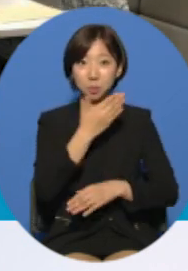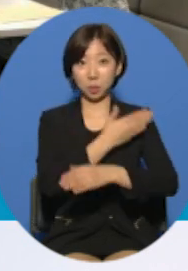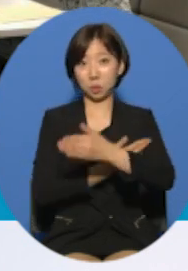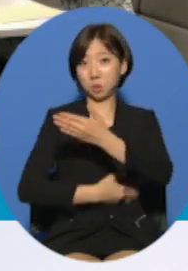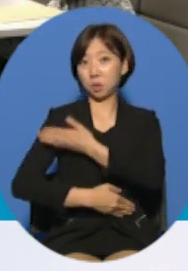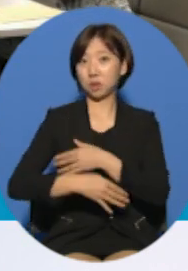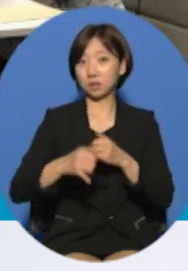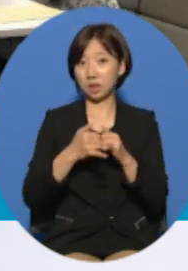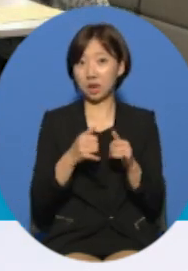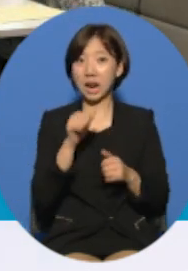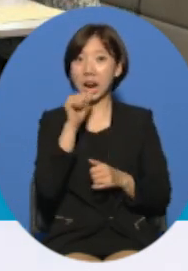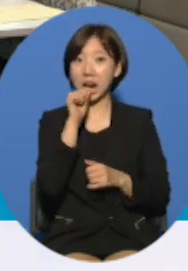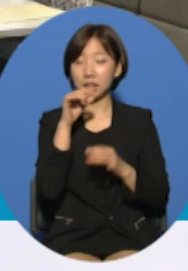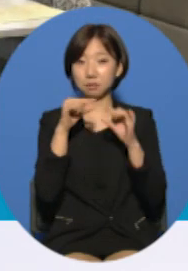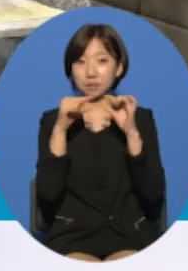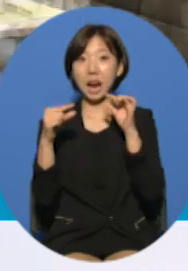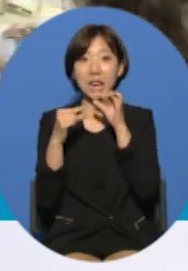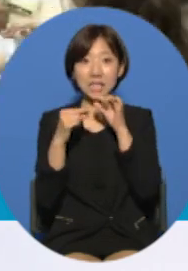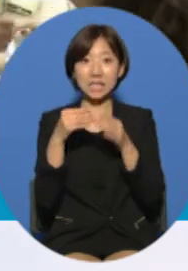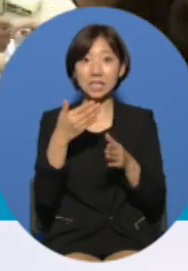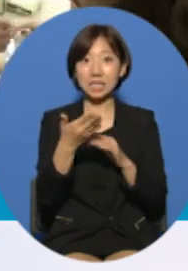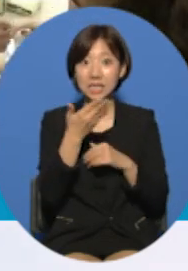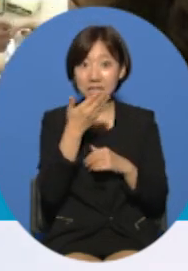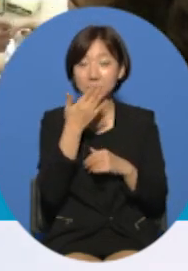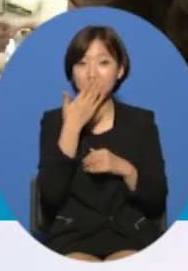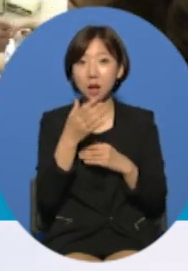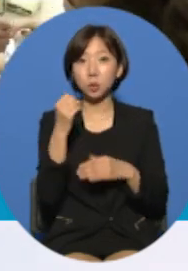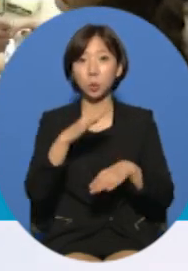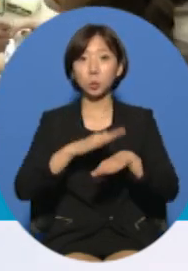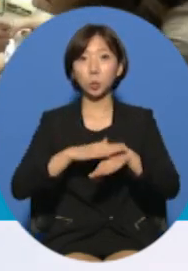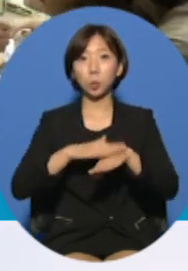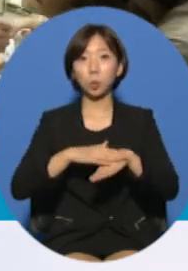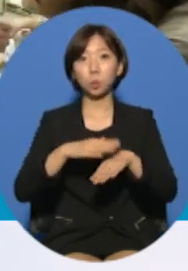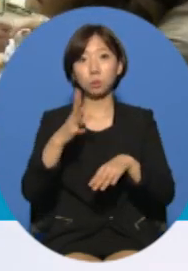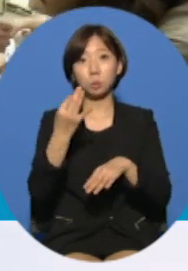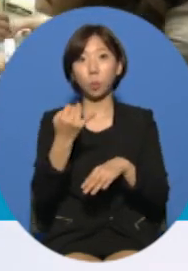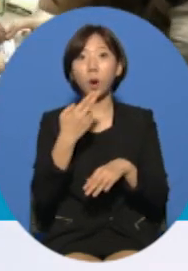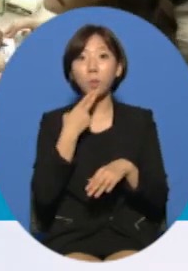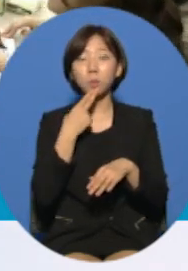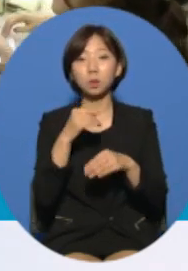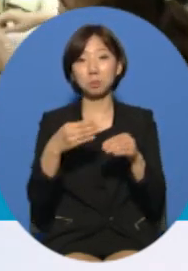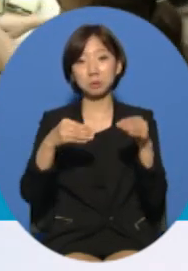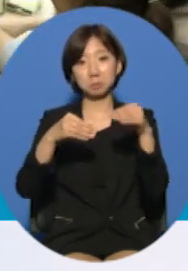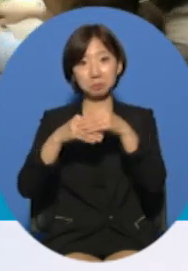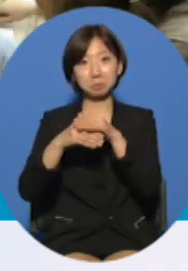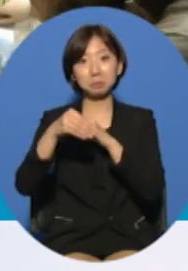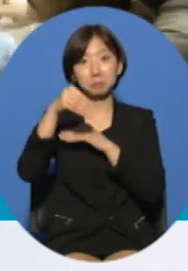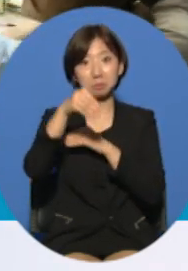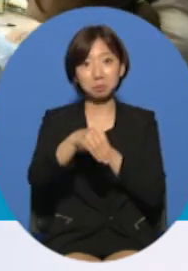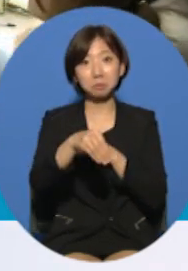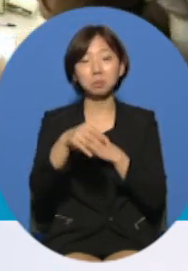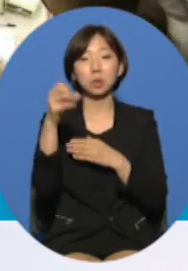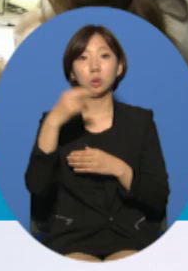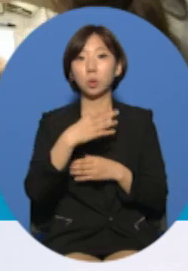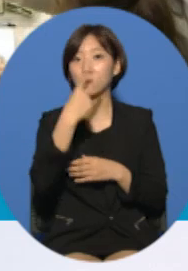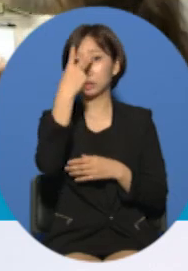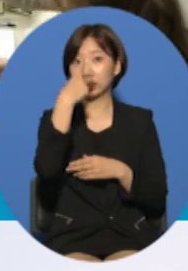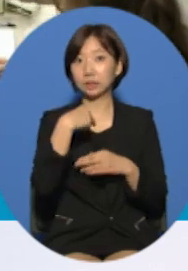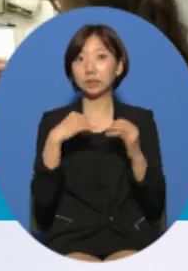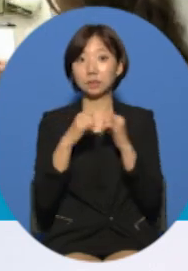손에다 차고 이렇게 이제 조금 손이 불편하신 분들은 네네네. 그런 기표 용구도 있고, 그렇죠. 그리고 시각 장애인들을 위해서는